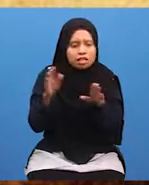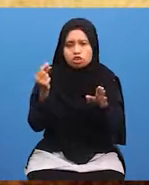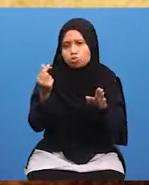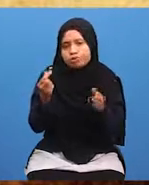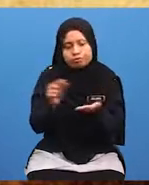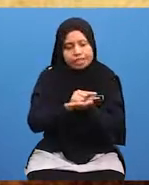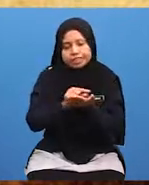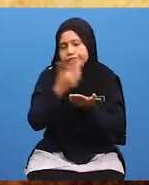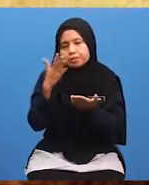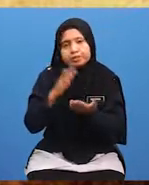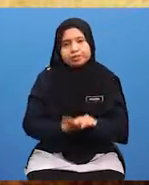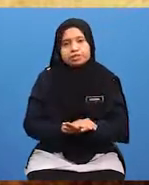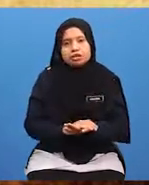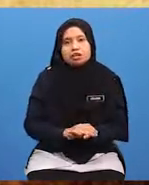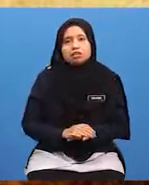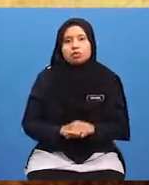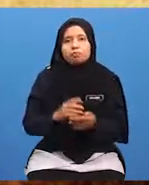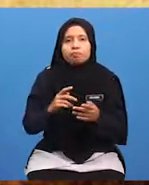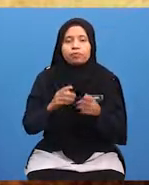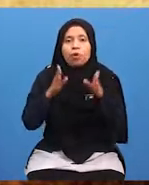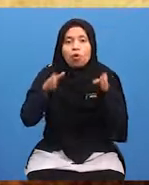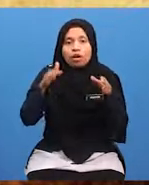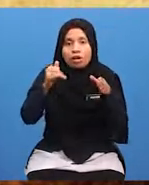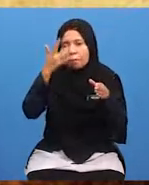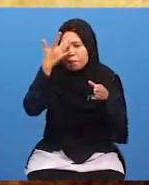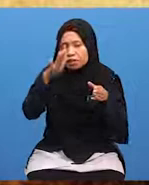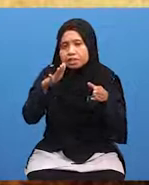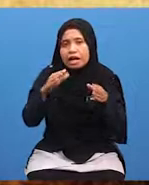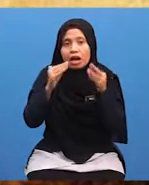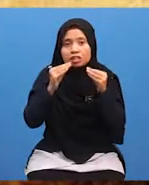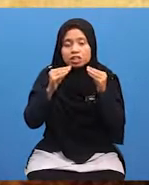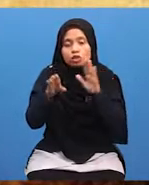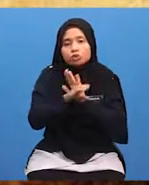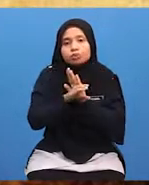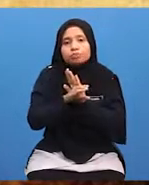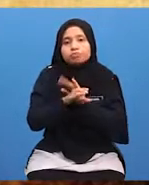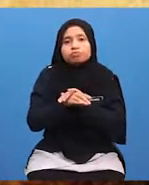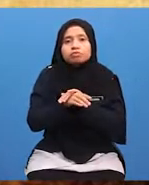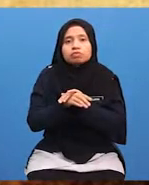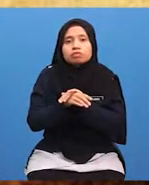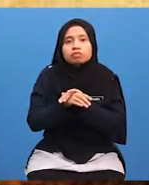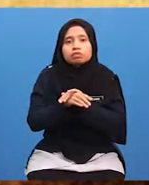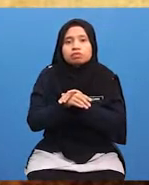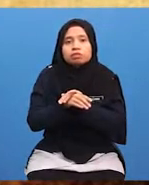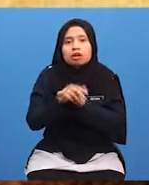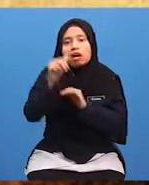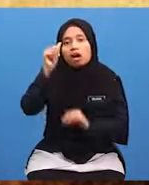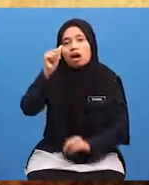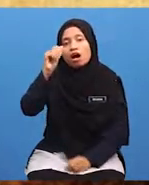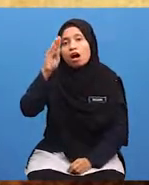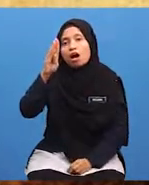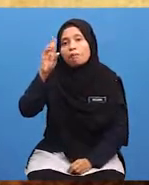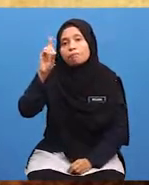ganjaran. Antara tokoh ulama yang terkenal yang mengajar di Masjidil Haram contohnya ialah Abdullah bin